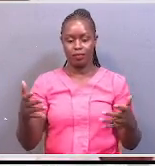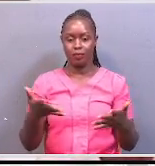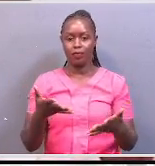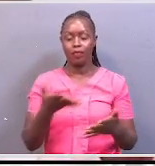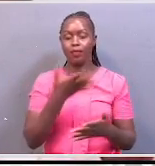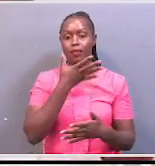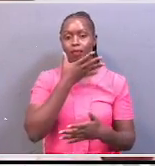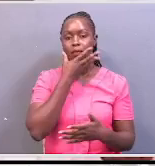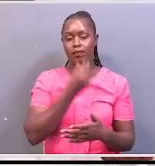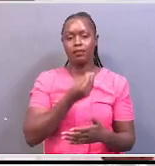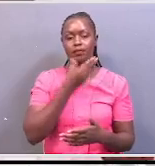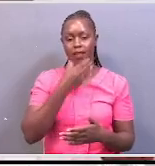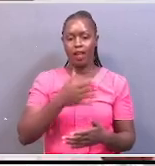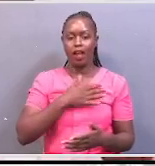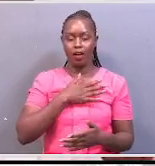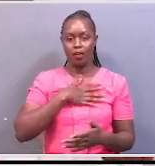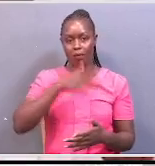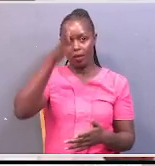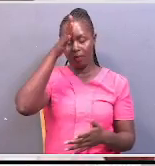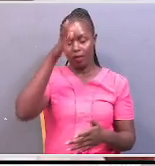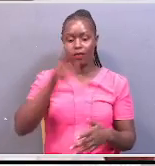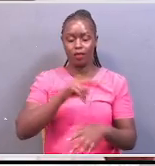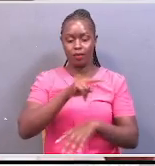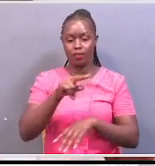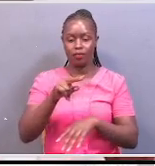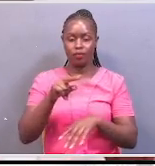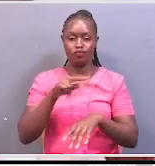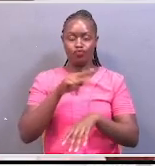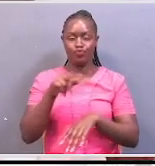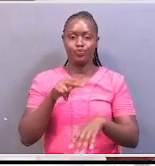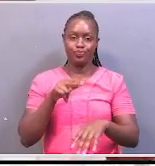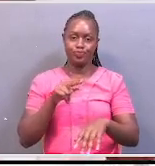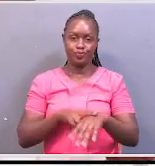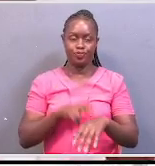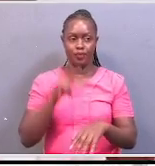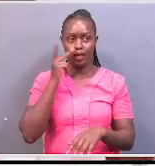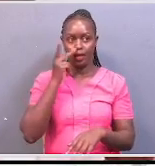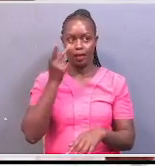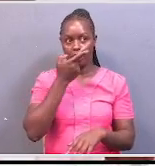wetu baba wa taifa wa tatu, mzee Mwai Kibaki.